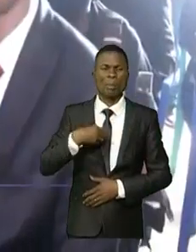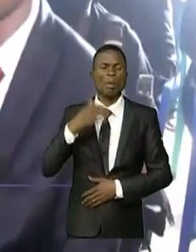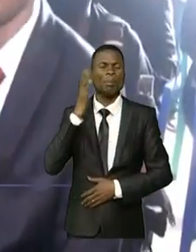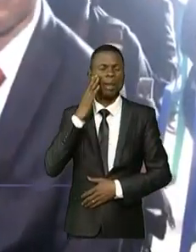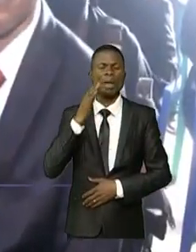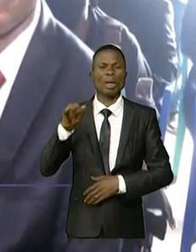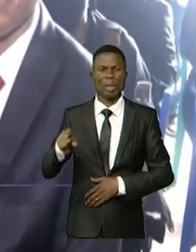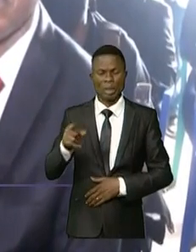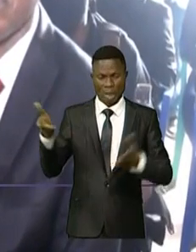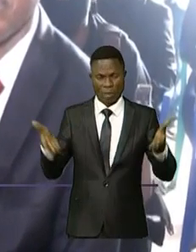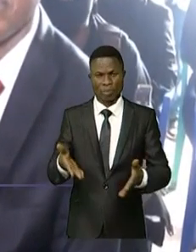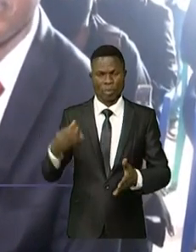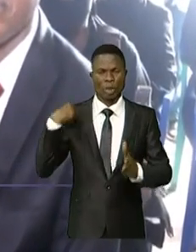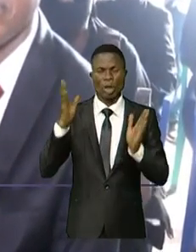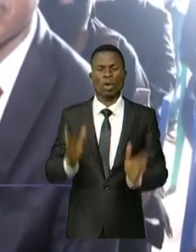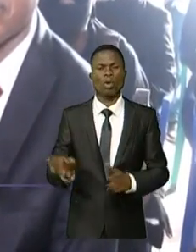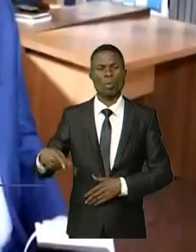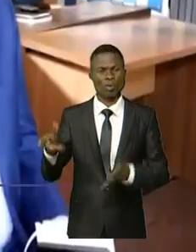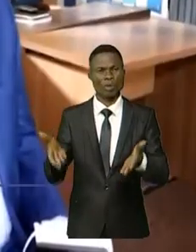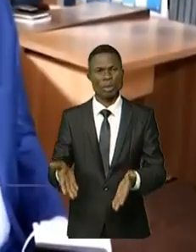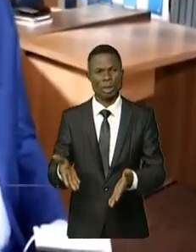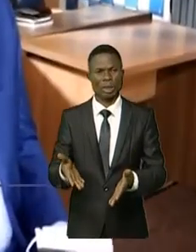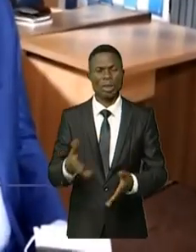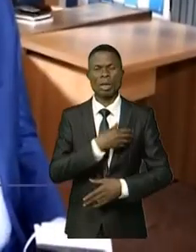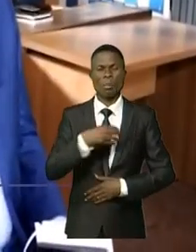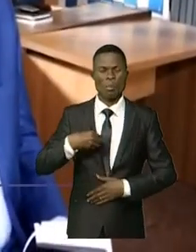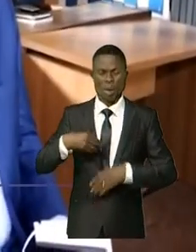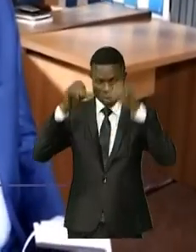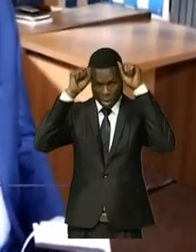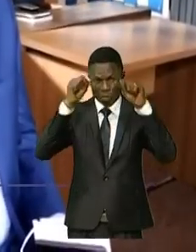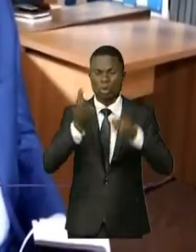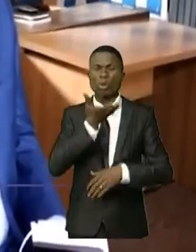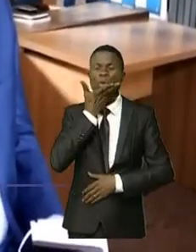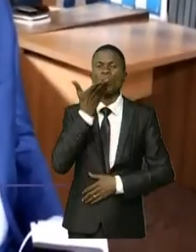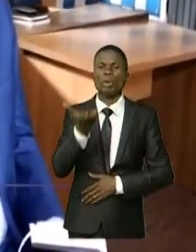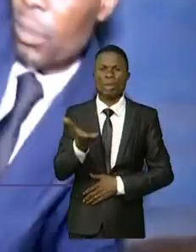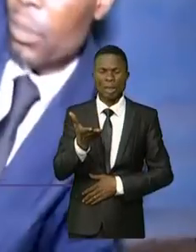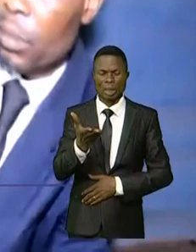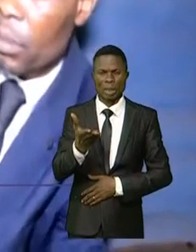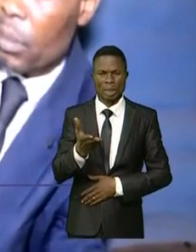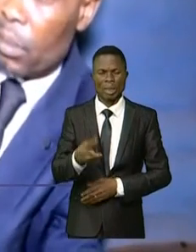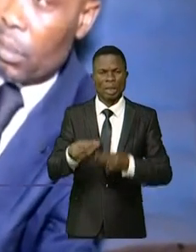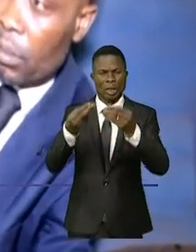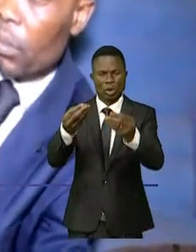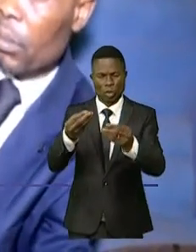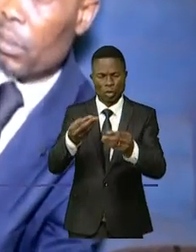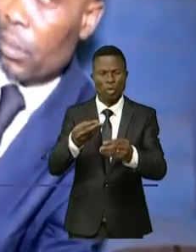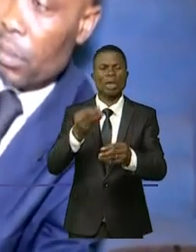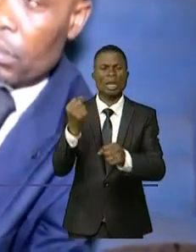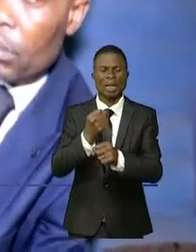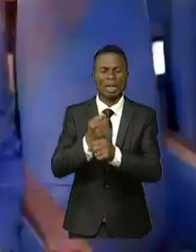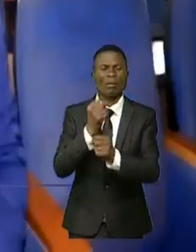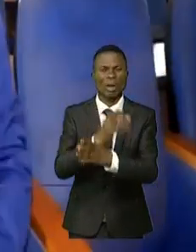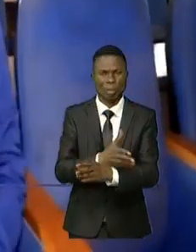Mobulu, ce en présence du gouverneur de province. Pour la présidente du bureau d'âge, il est question de remettre les pendules à l'heure de